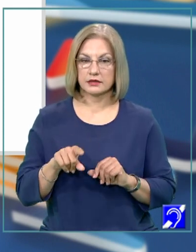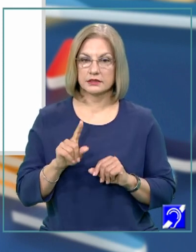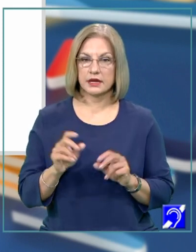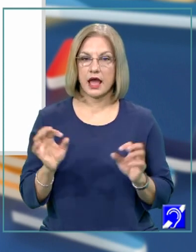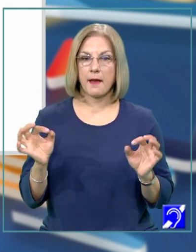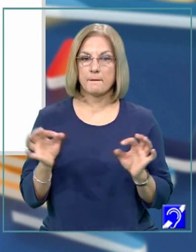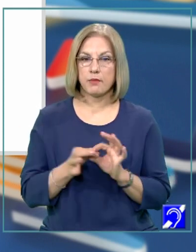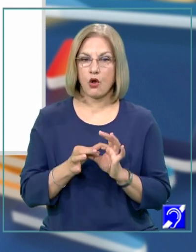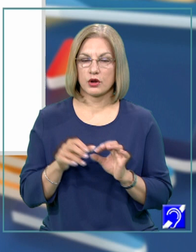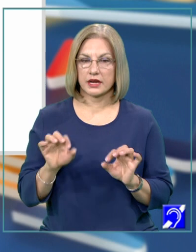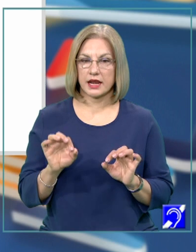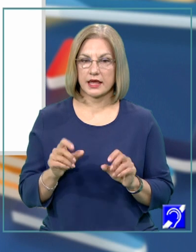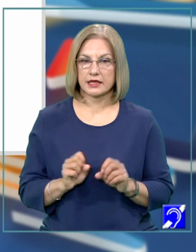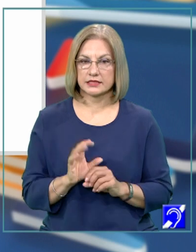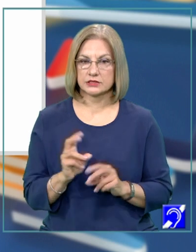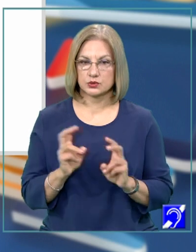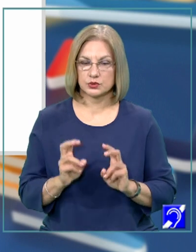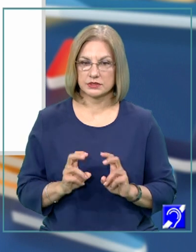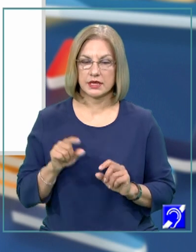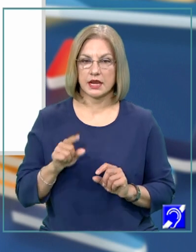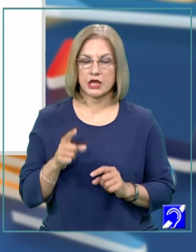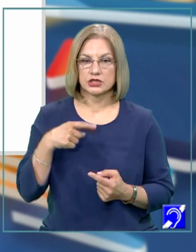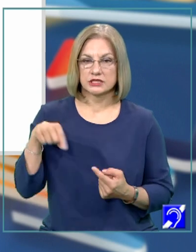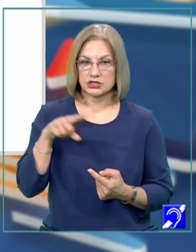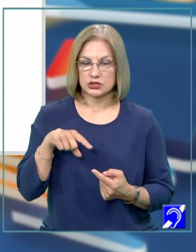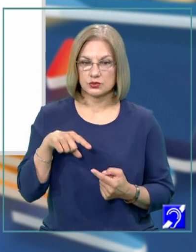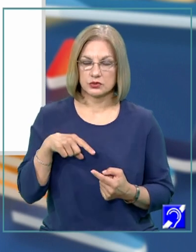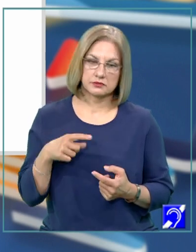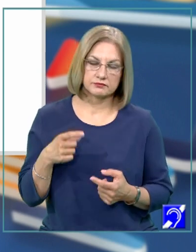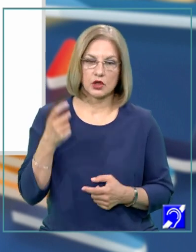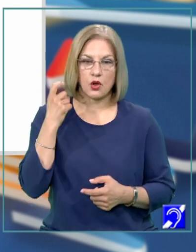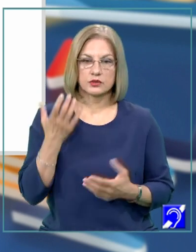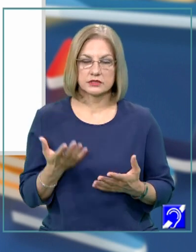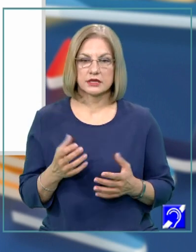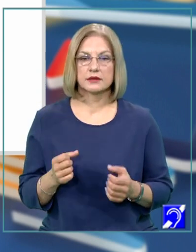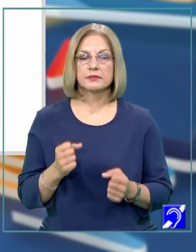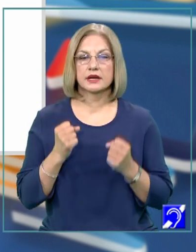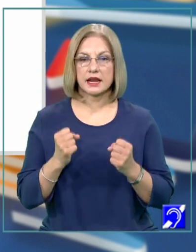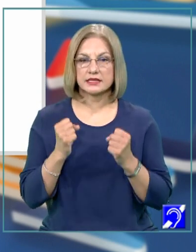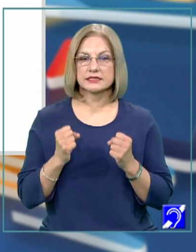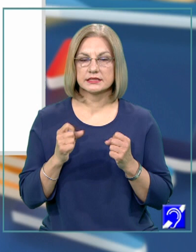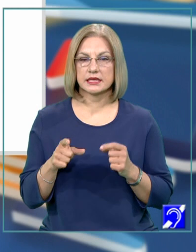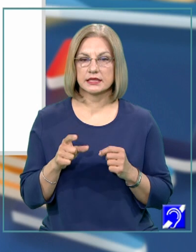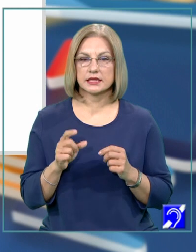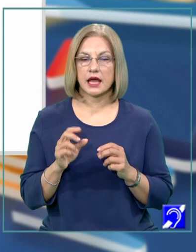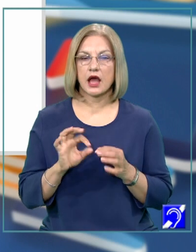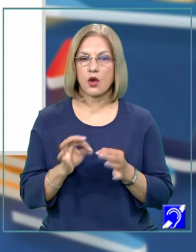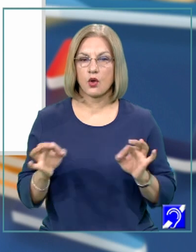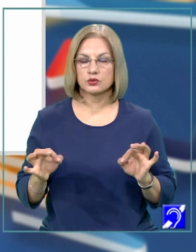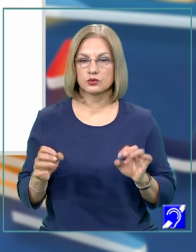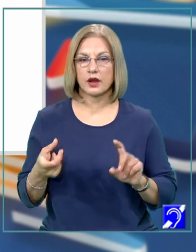sursei în acest circuit vom considera rezistența conductoarelor de